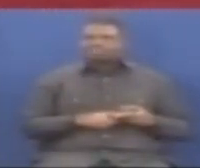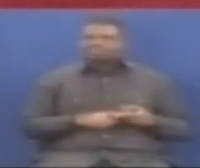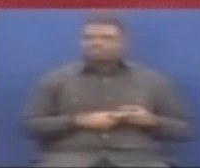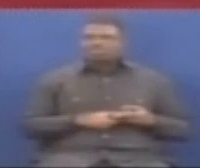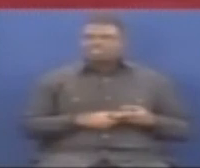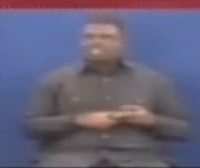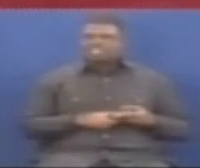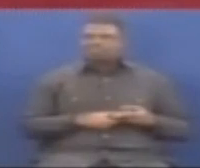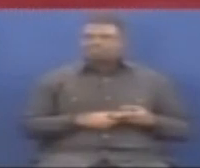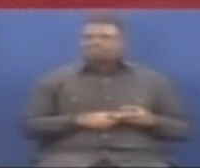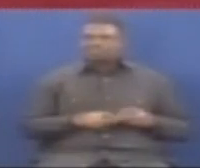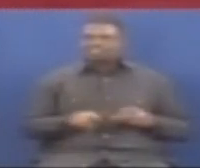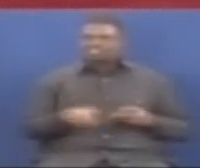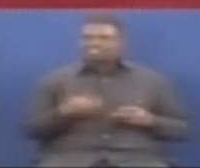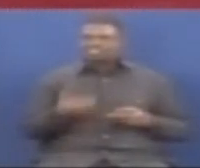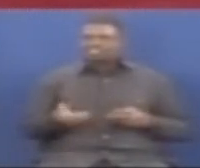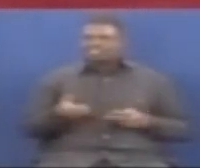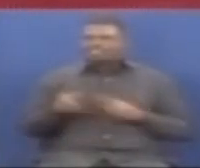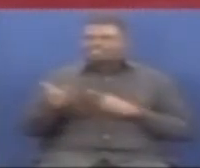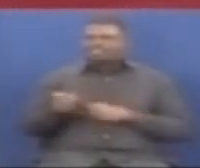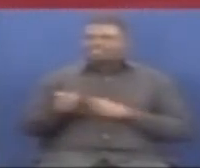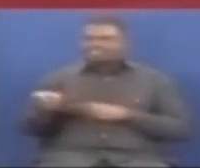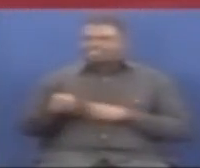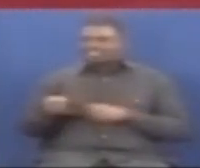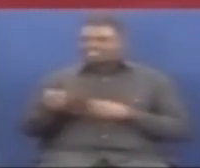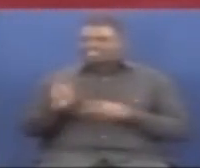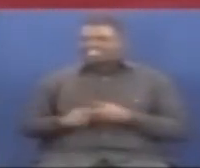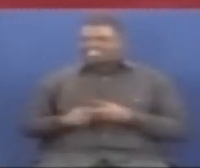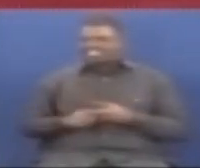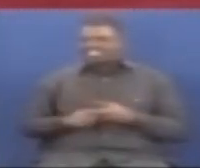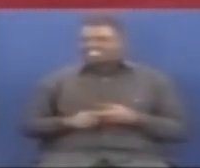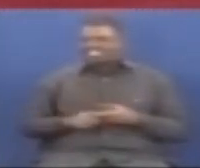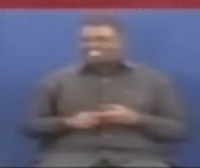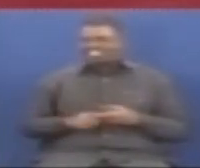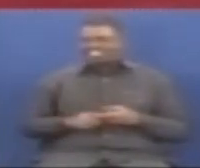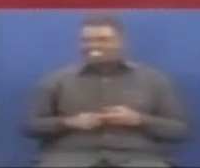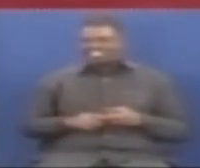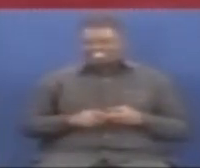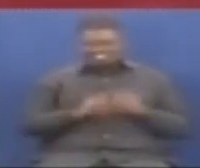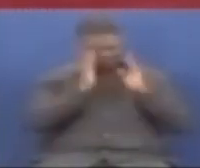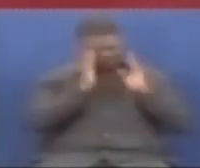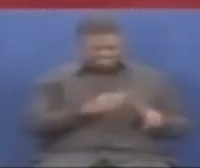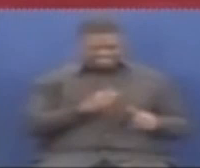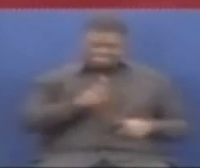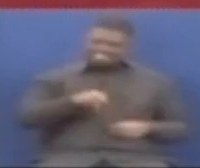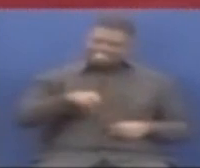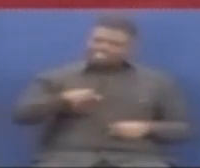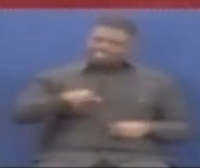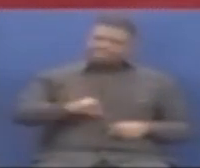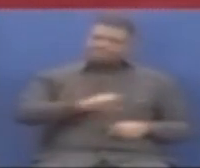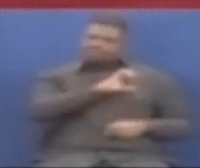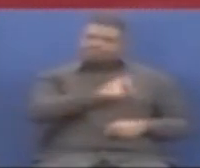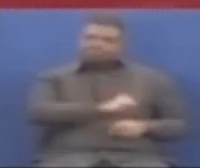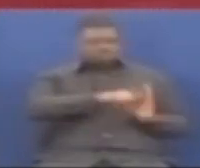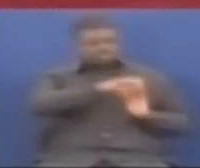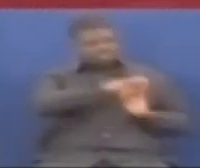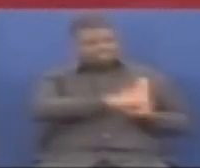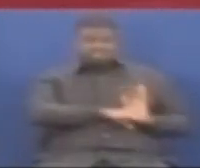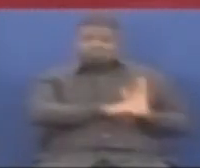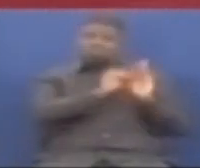Mheshimiwa naibu spika, nakushukuru kwa kunipa nafasi niulize swali dogo la nyongeza. Pamoja na kazi nzuri inayofanywa